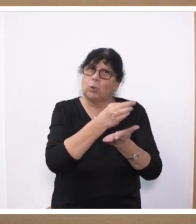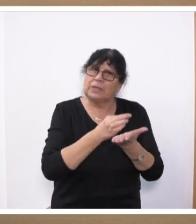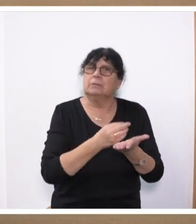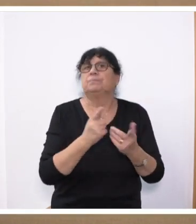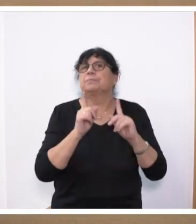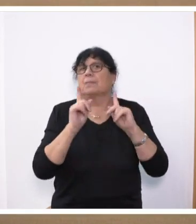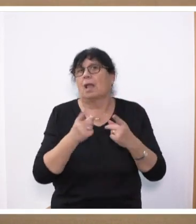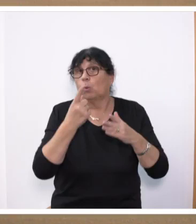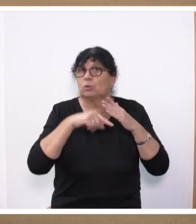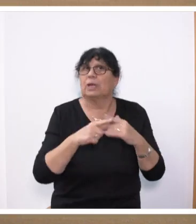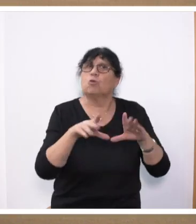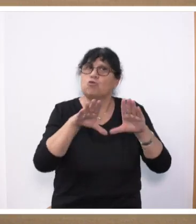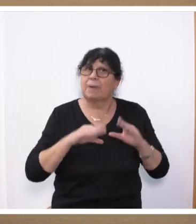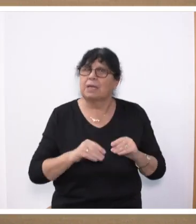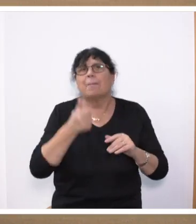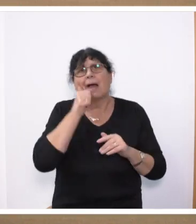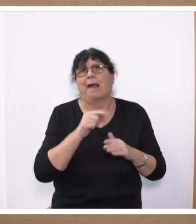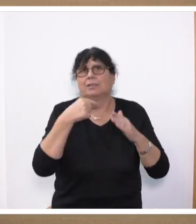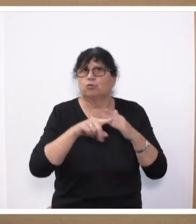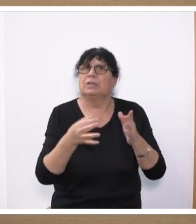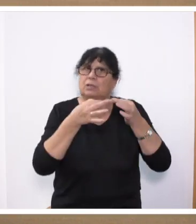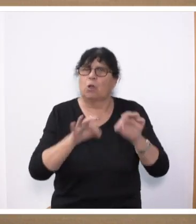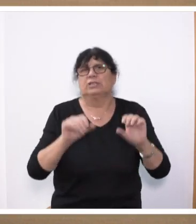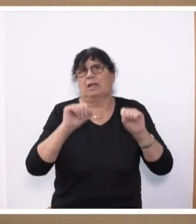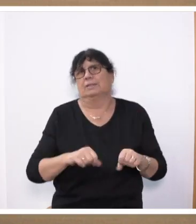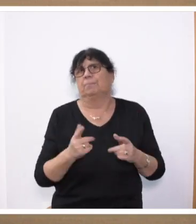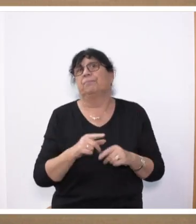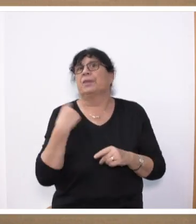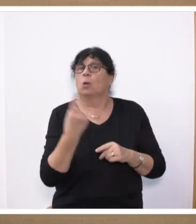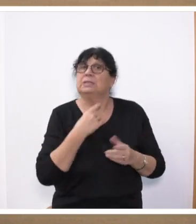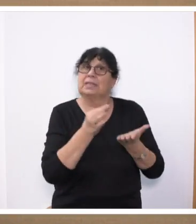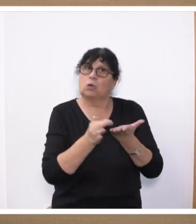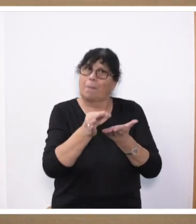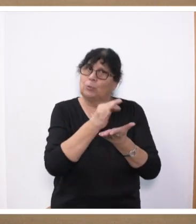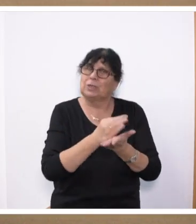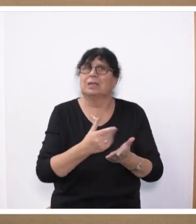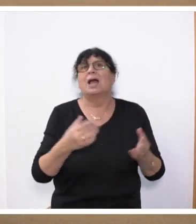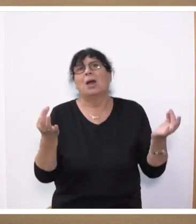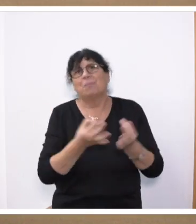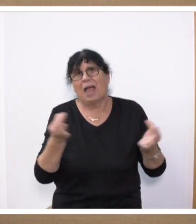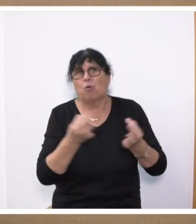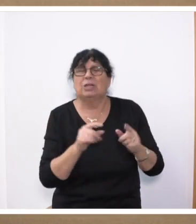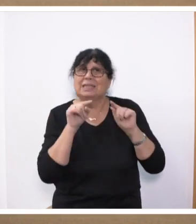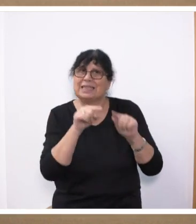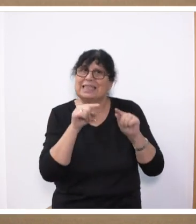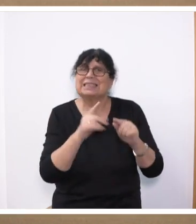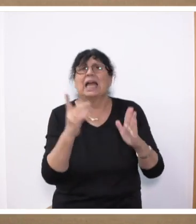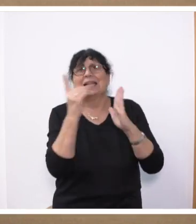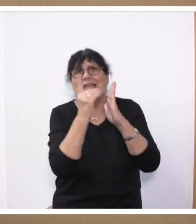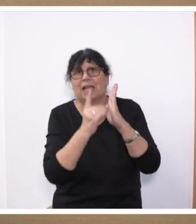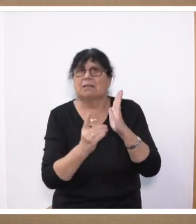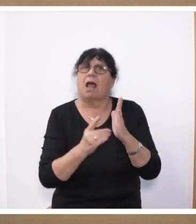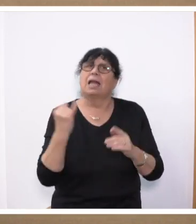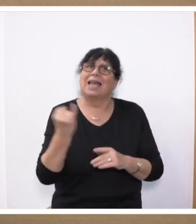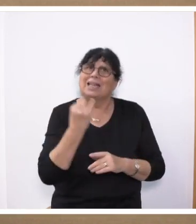gerade auch durch die Übernahme der Altschulden gelöst bekommen. Unsere Kommunen bedürfen dieses digitalen,